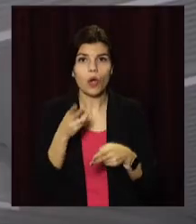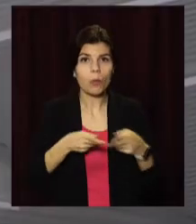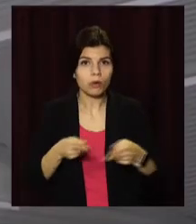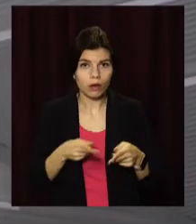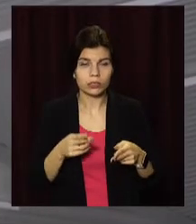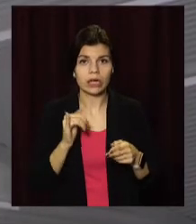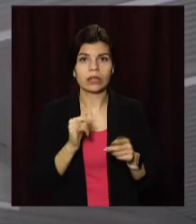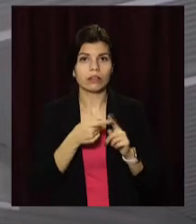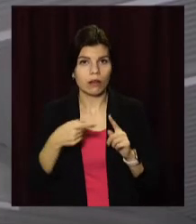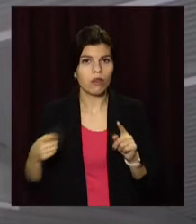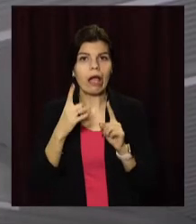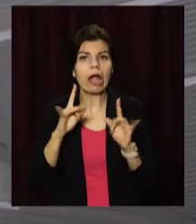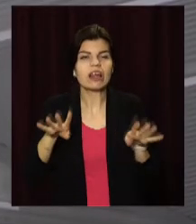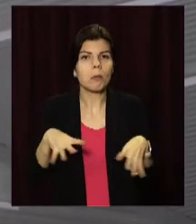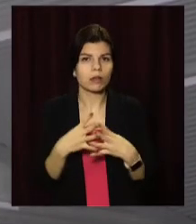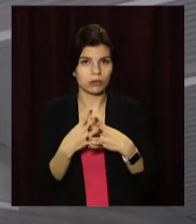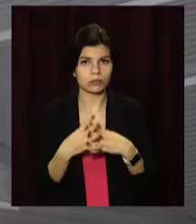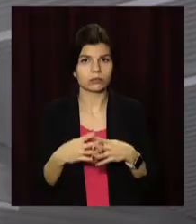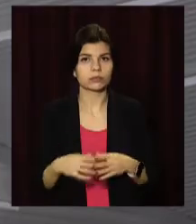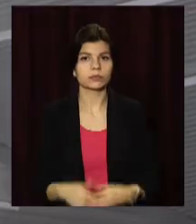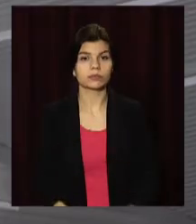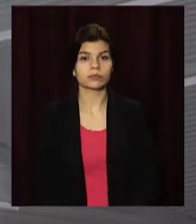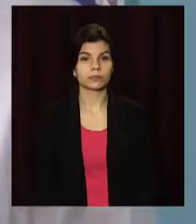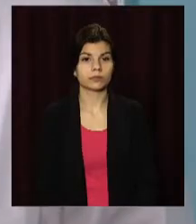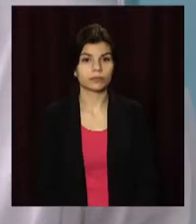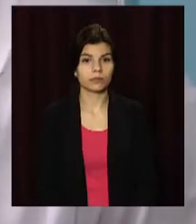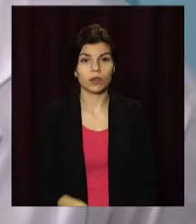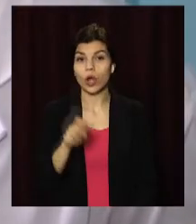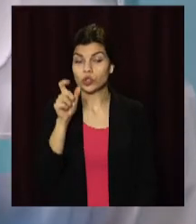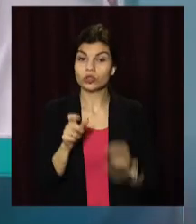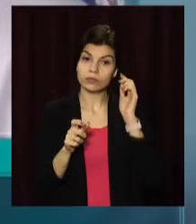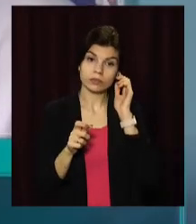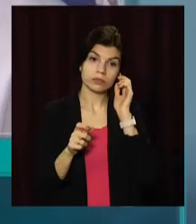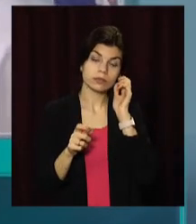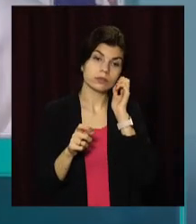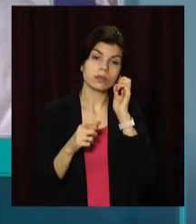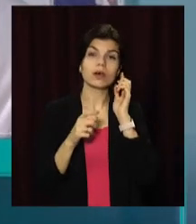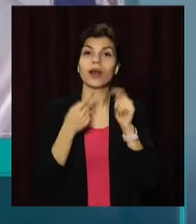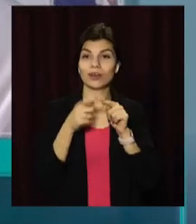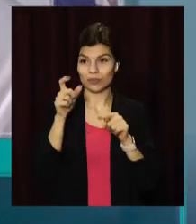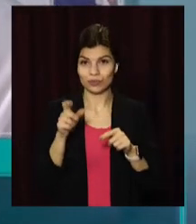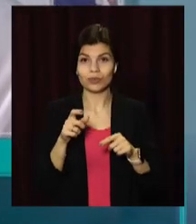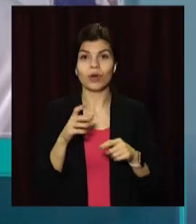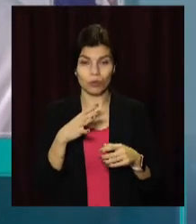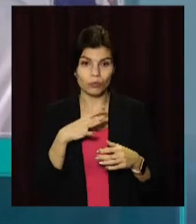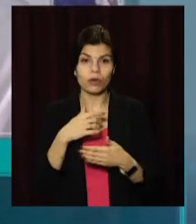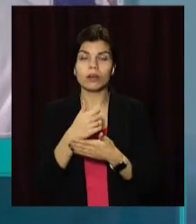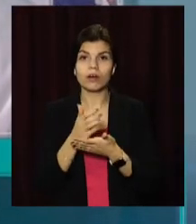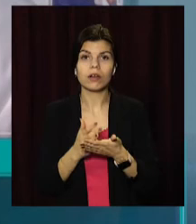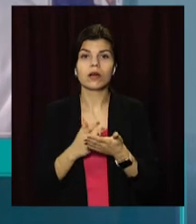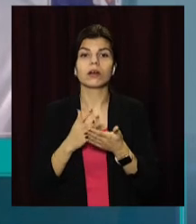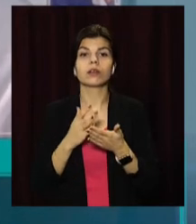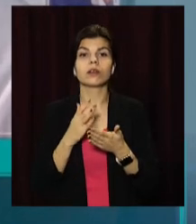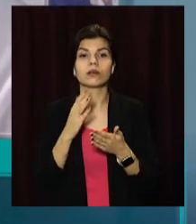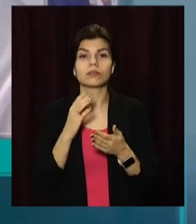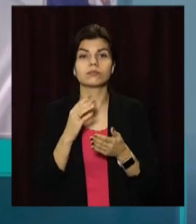чекає щонайменше 2 операції та тривала реабілітація. Пацієнту було оказано в условиях